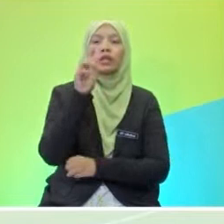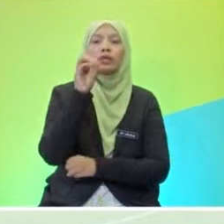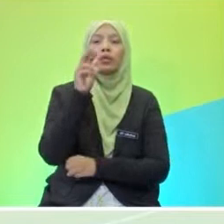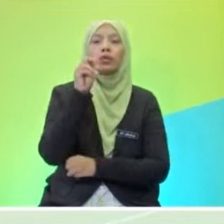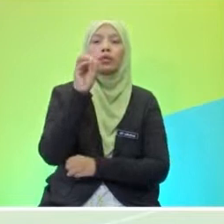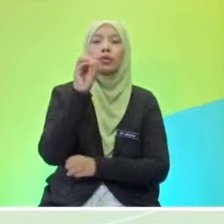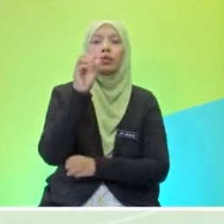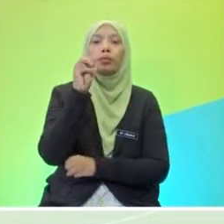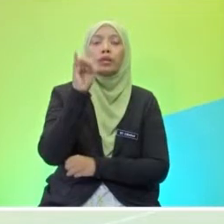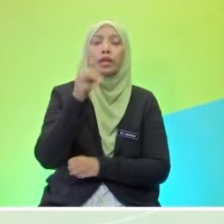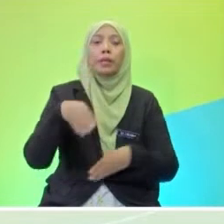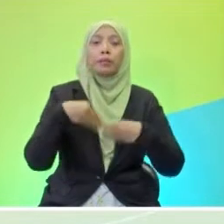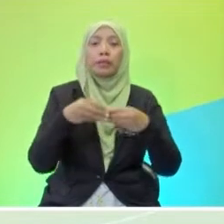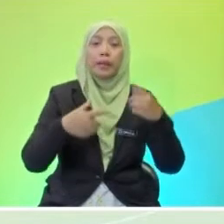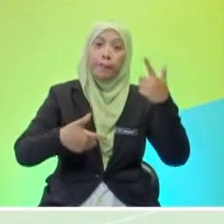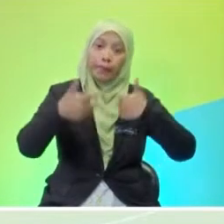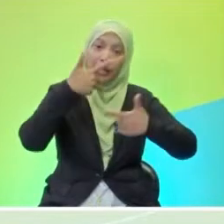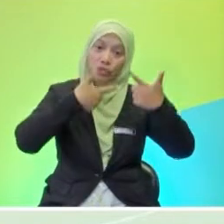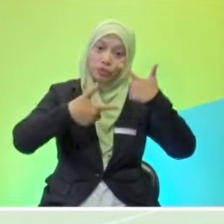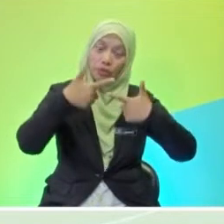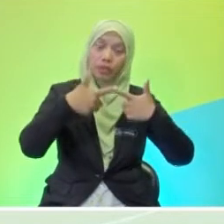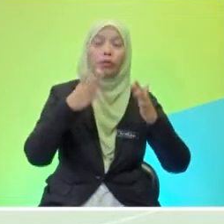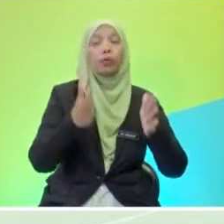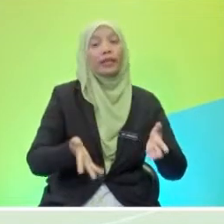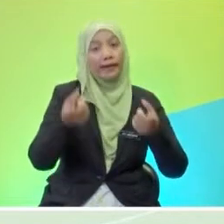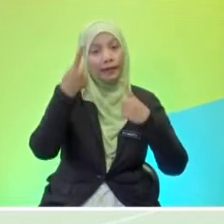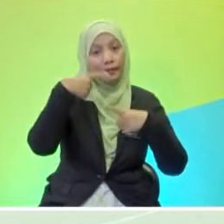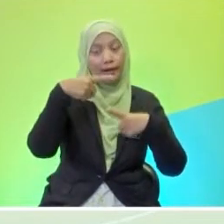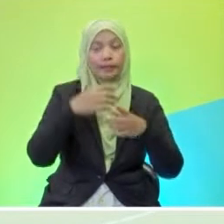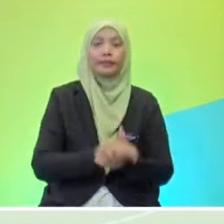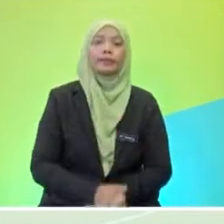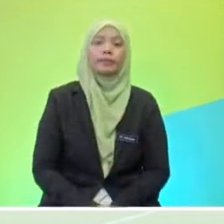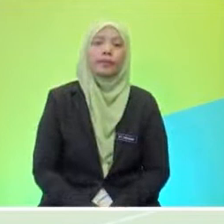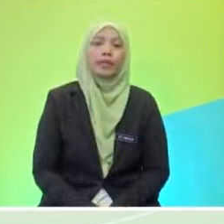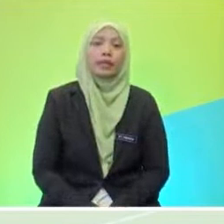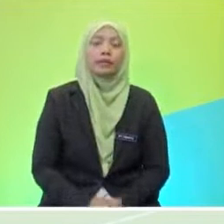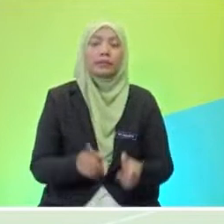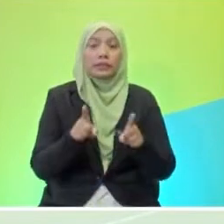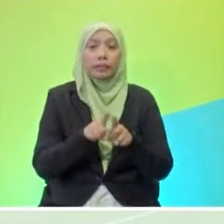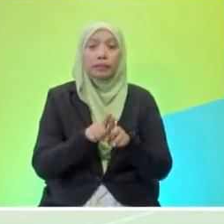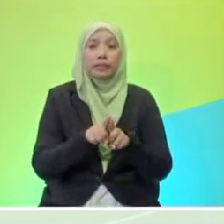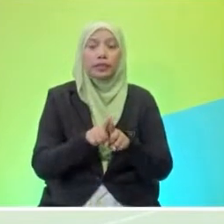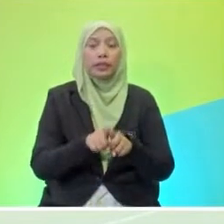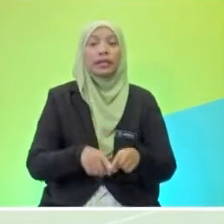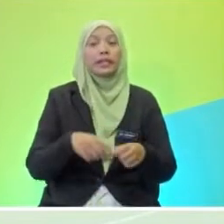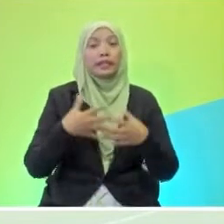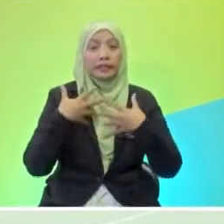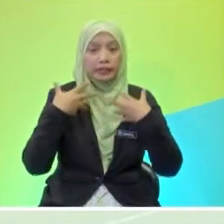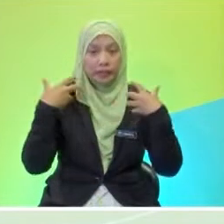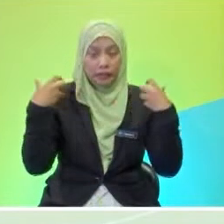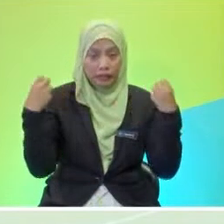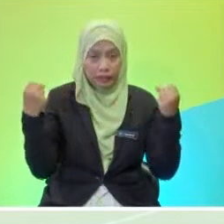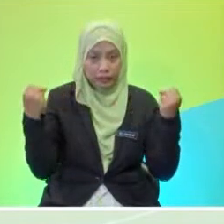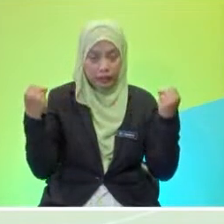Oke kemudian alam kita bergabung dengan sosial kesehatan dan Kak situ keperluan ekonomi